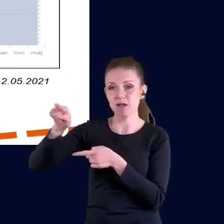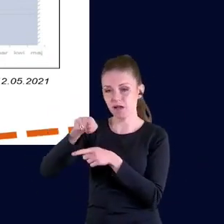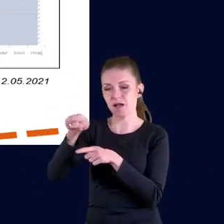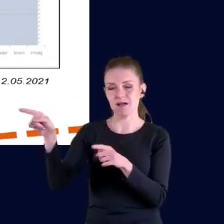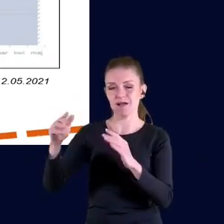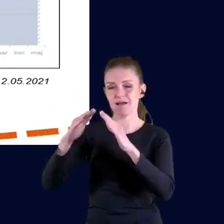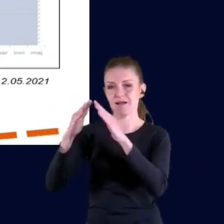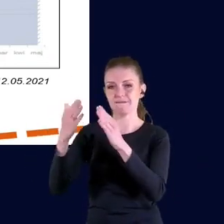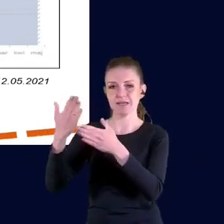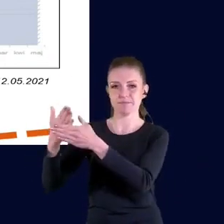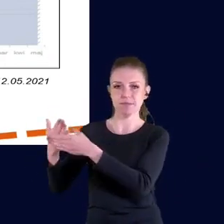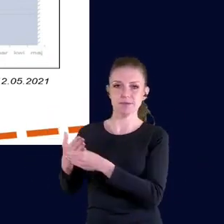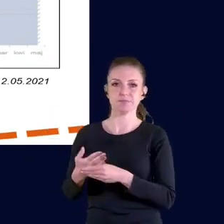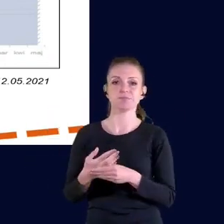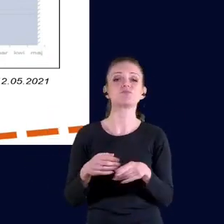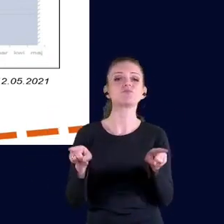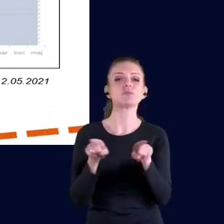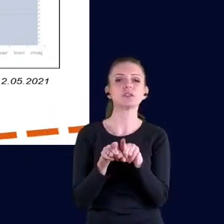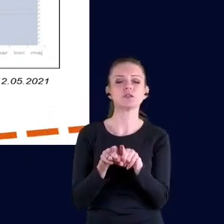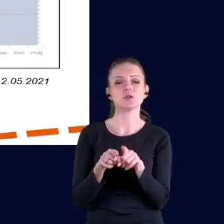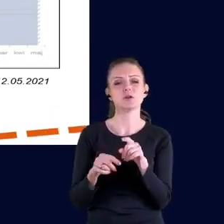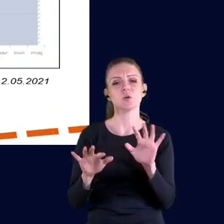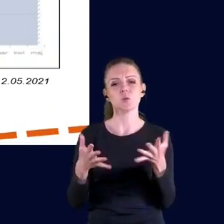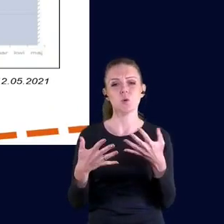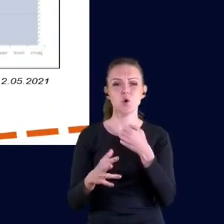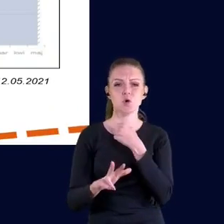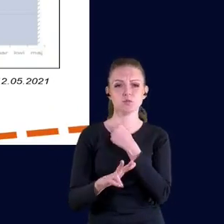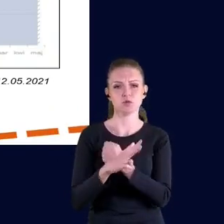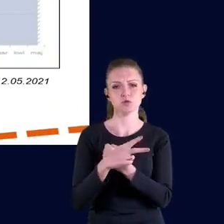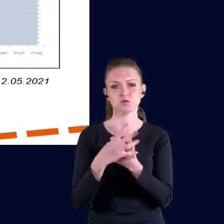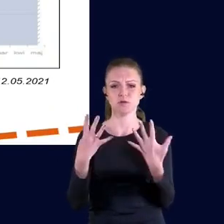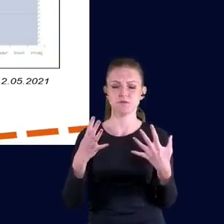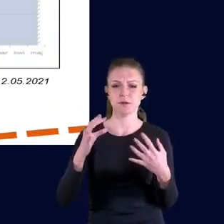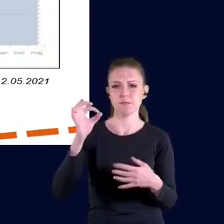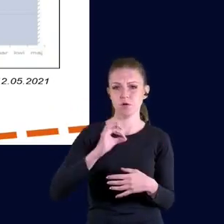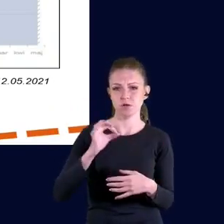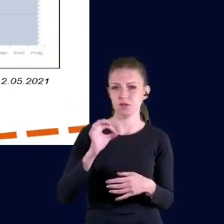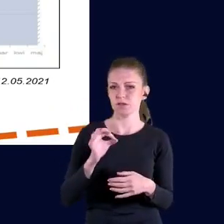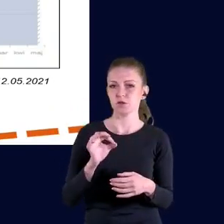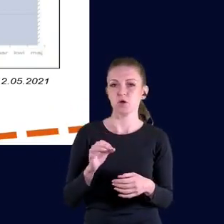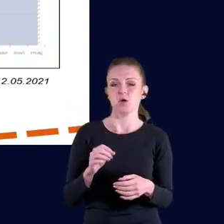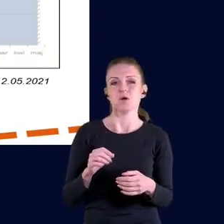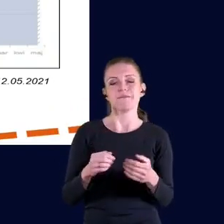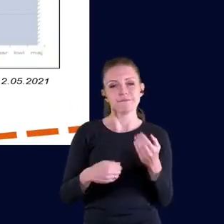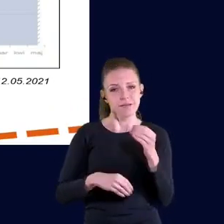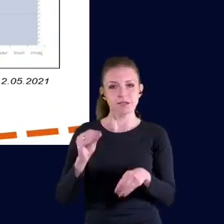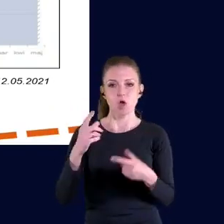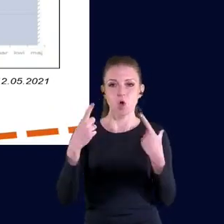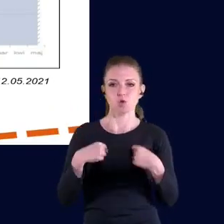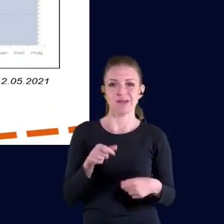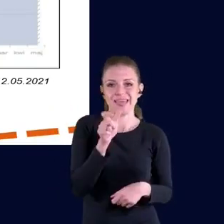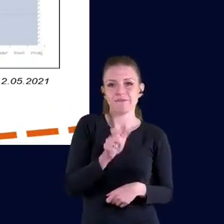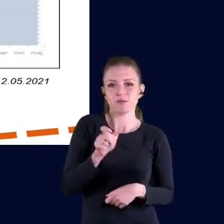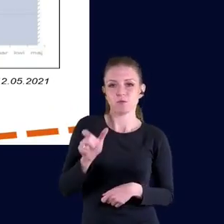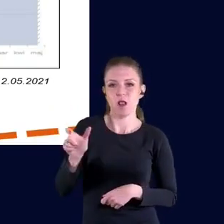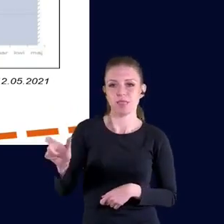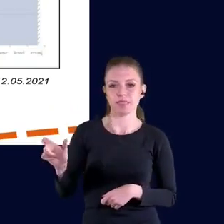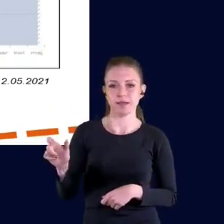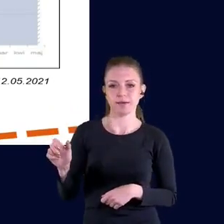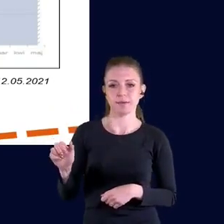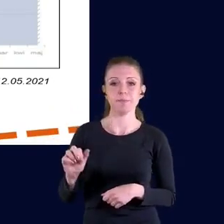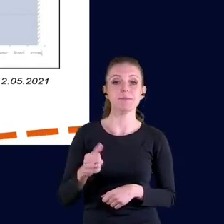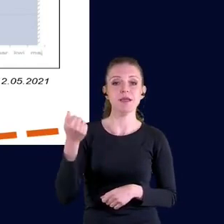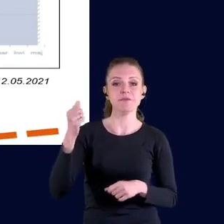około 98 procentach nie ma że są to profil osób indywidualnych pierwsze wykres